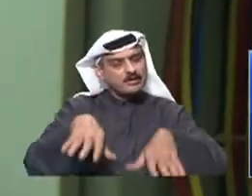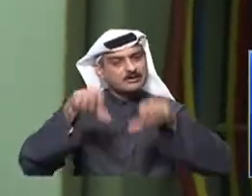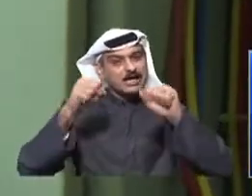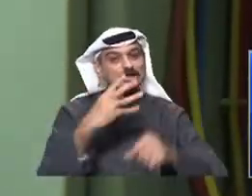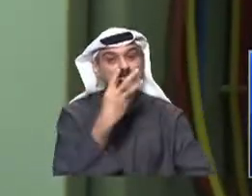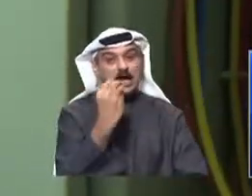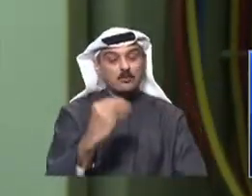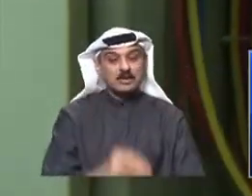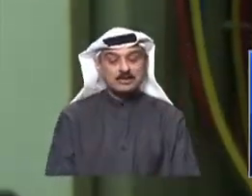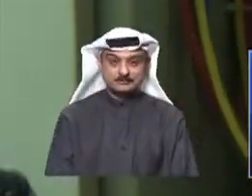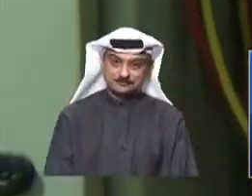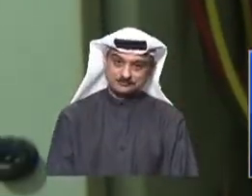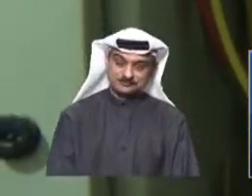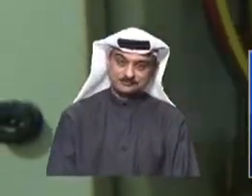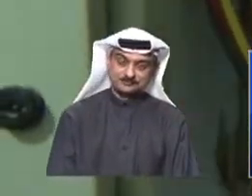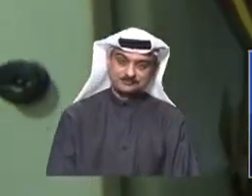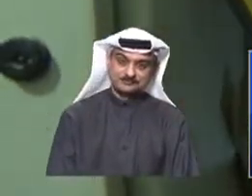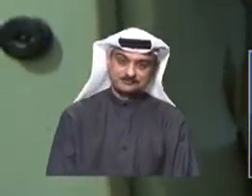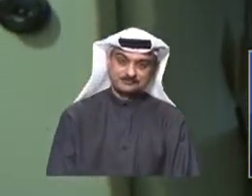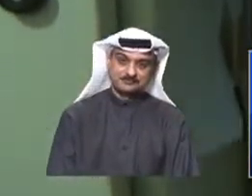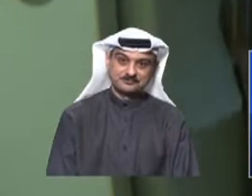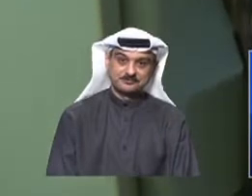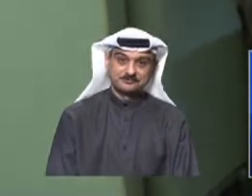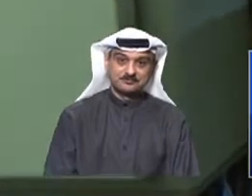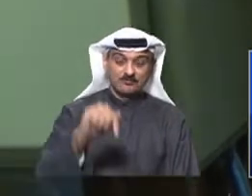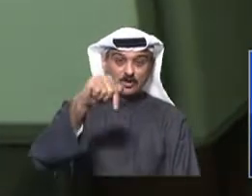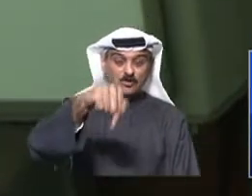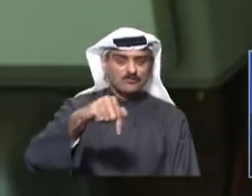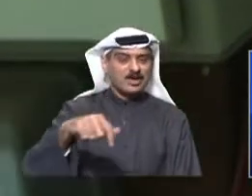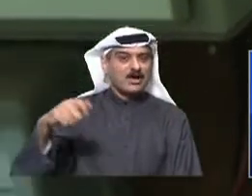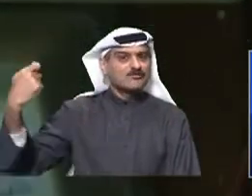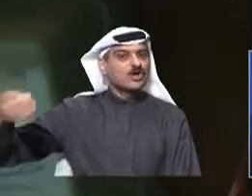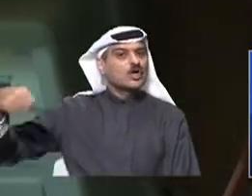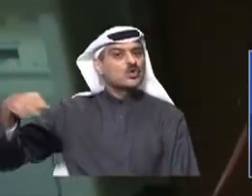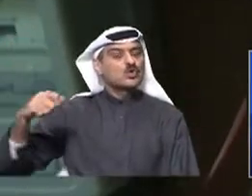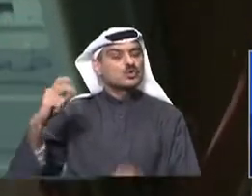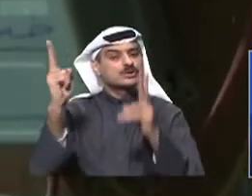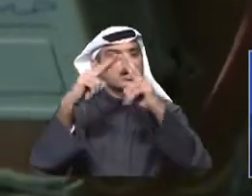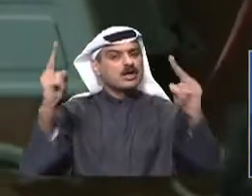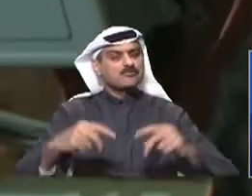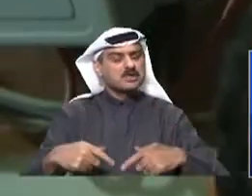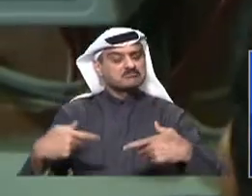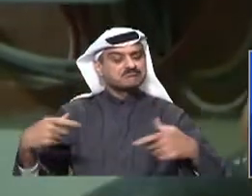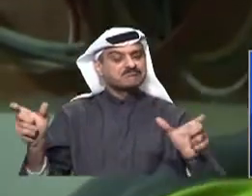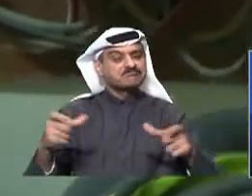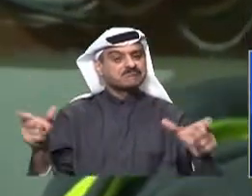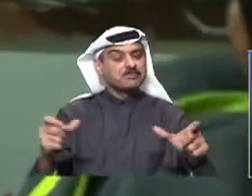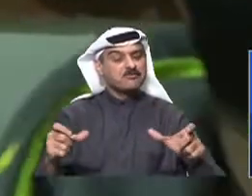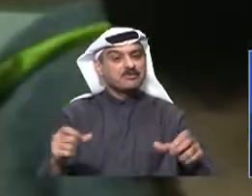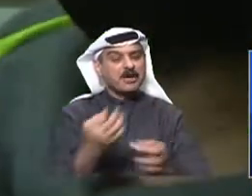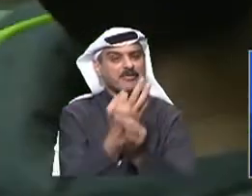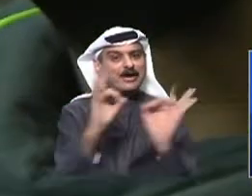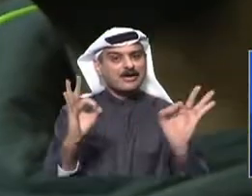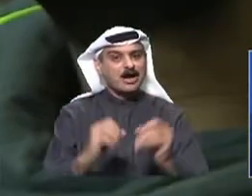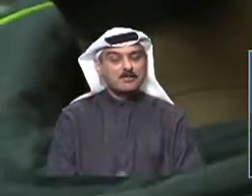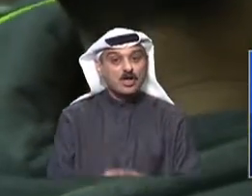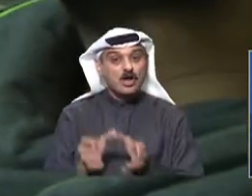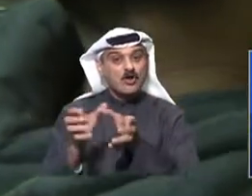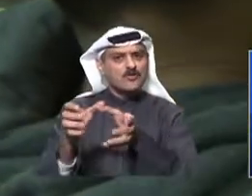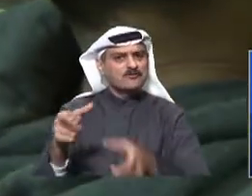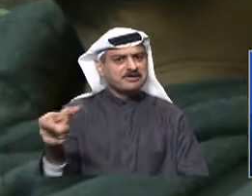الى منطقة الفرعونية. احنا المنظومة اللي احنا حاطينها في الوزارة منظومة متكاملة. اول شيء فريق المسح